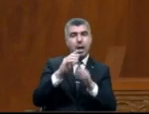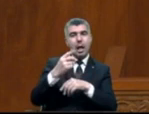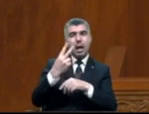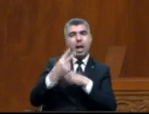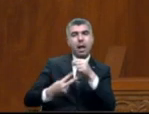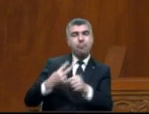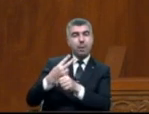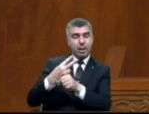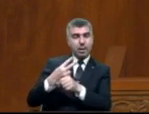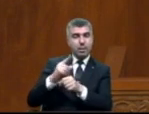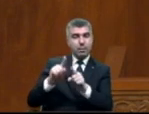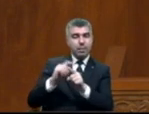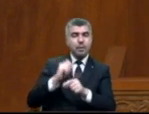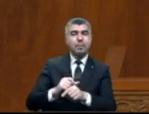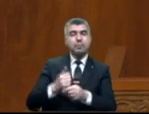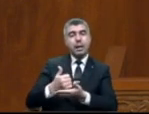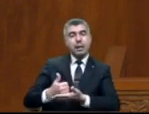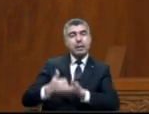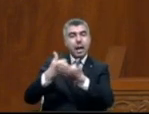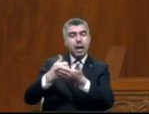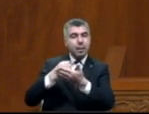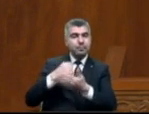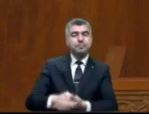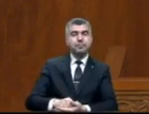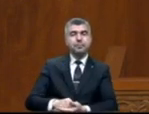إنتاج العجلات من الأصناف الأصيلة محليا